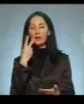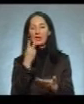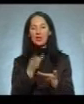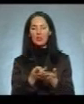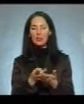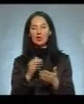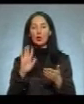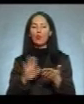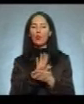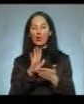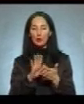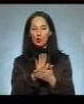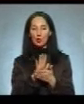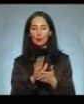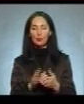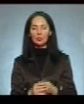у випуску.